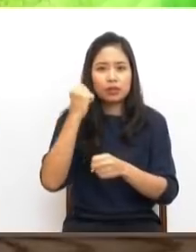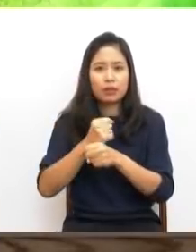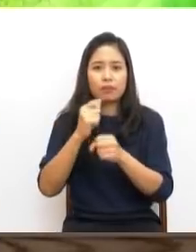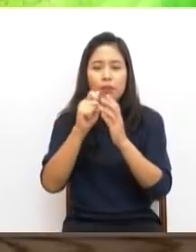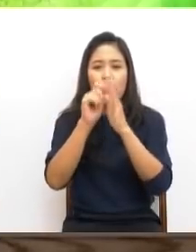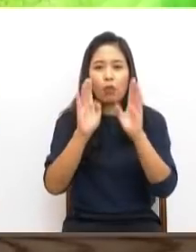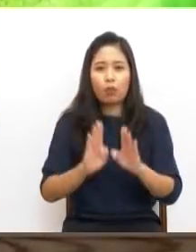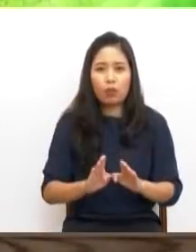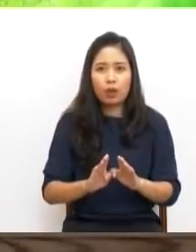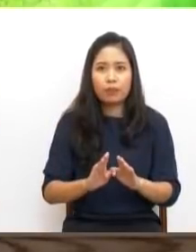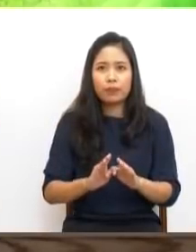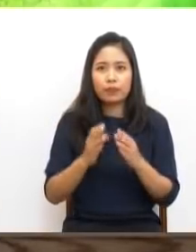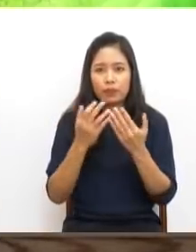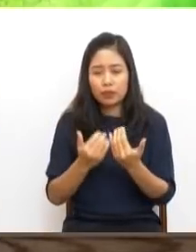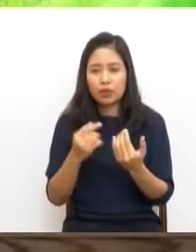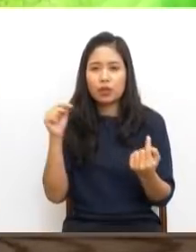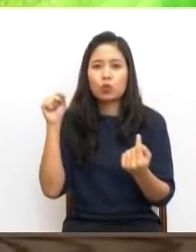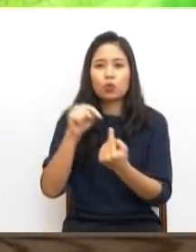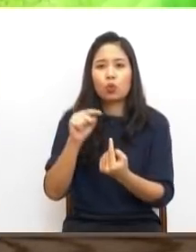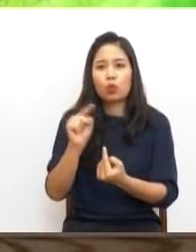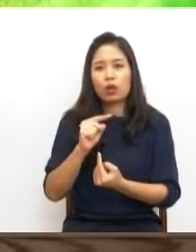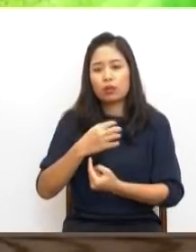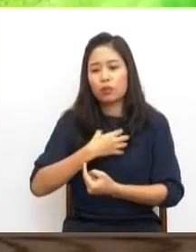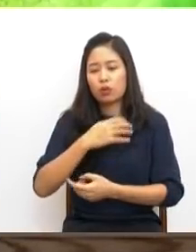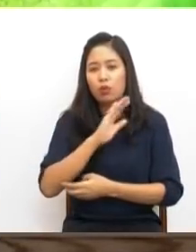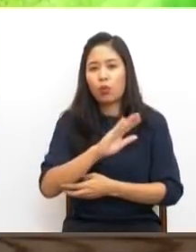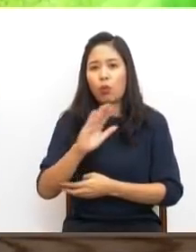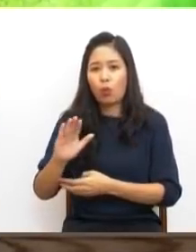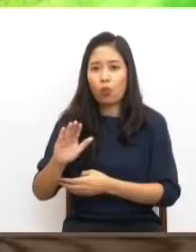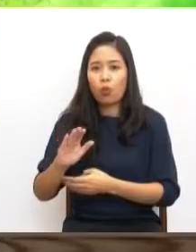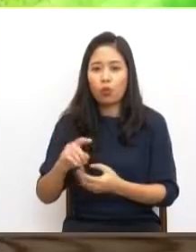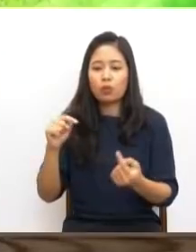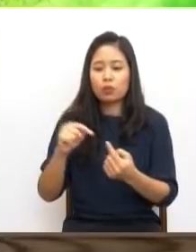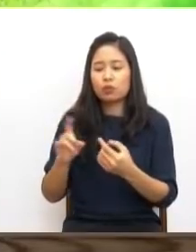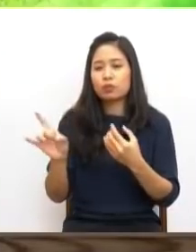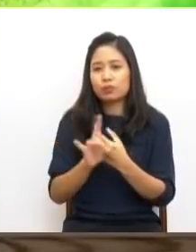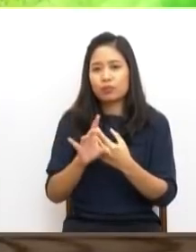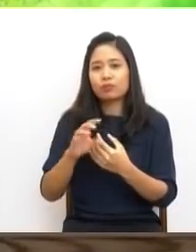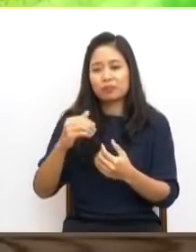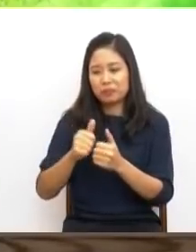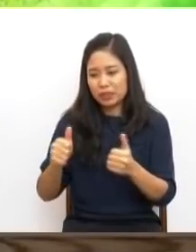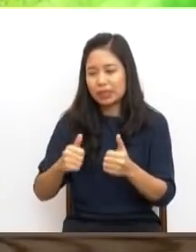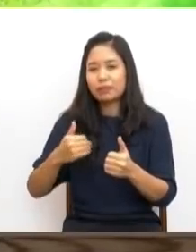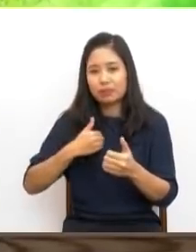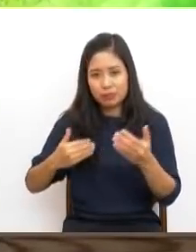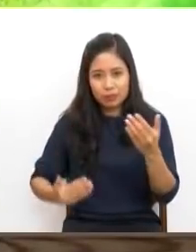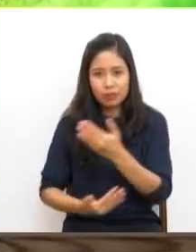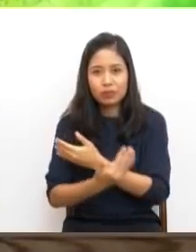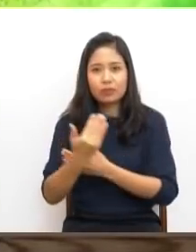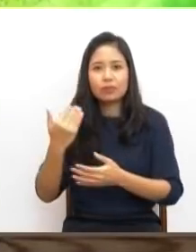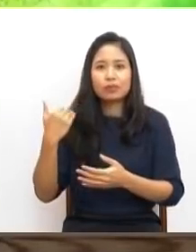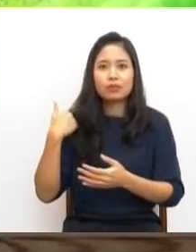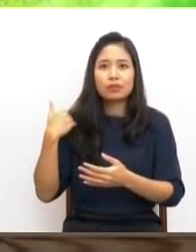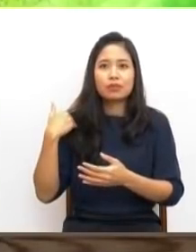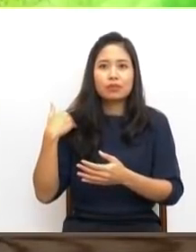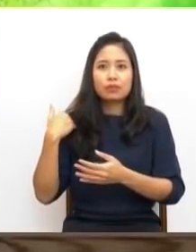นี้มันตอบโจทย์ในเรื่องว่าคุณภาพนำโอกาส นะครับถ้าหากดำเนินการ